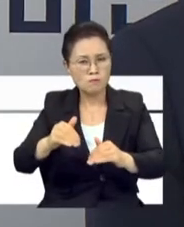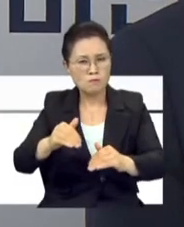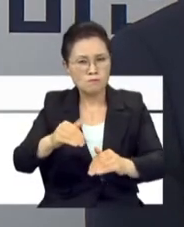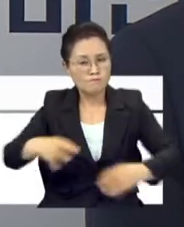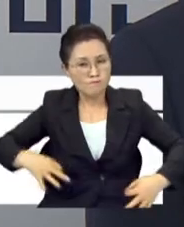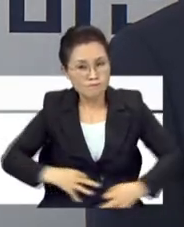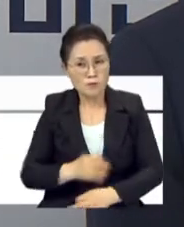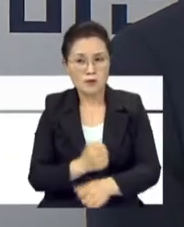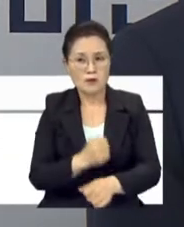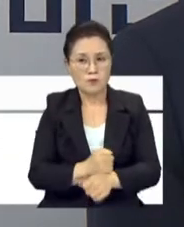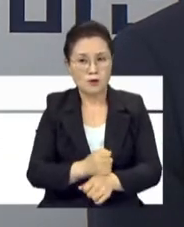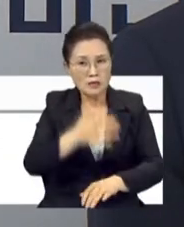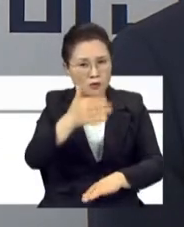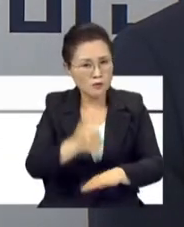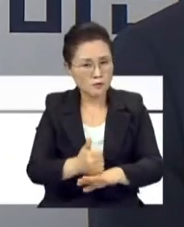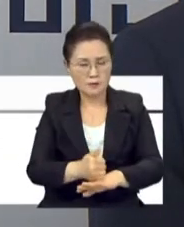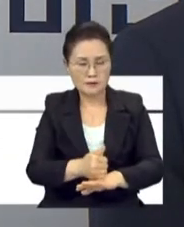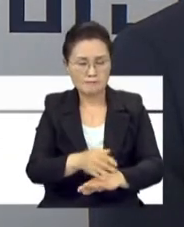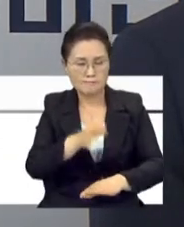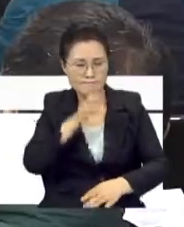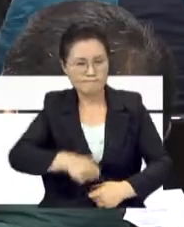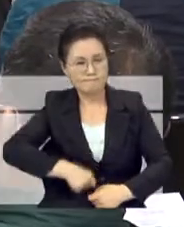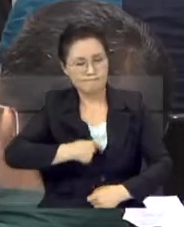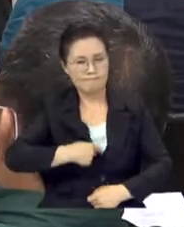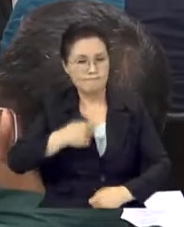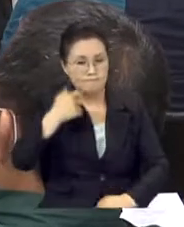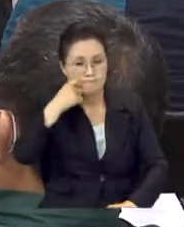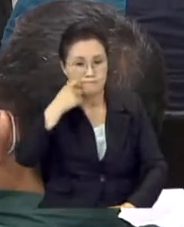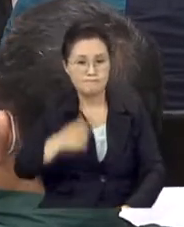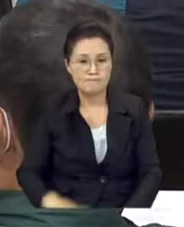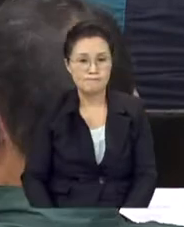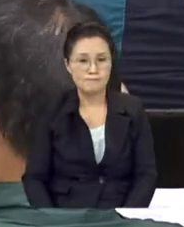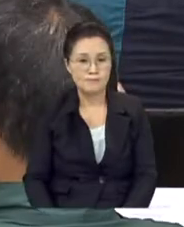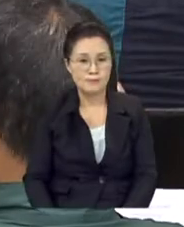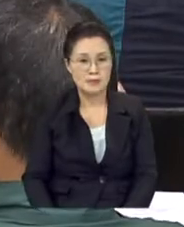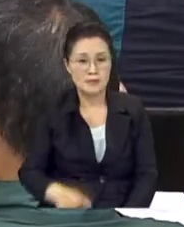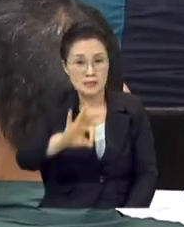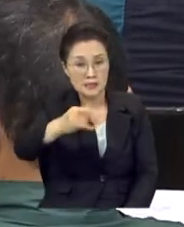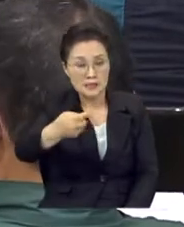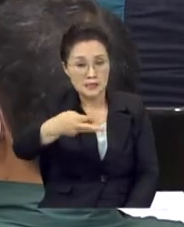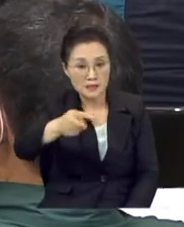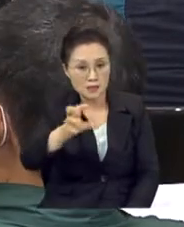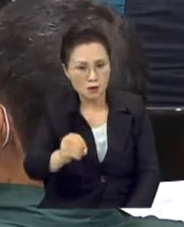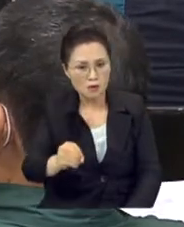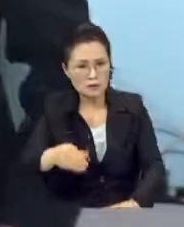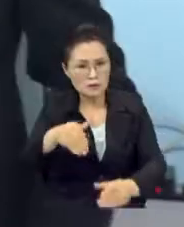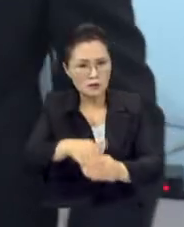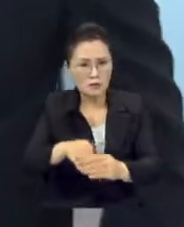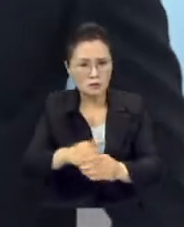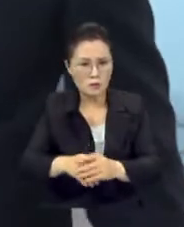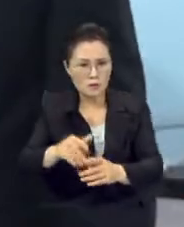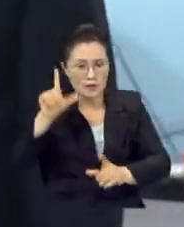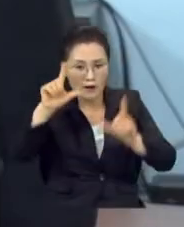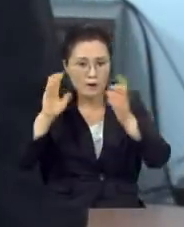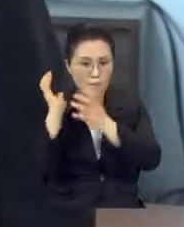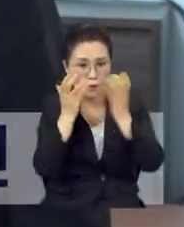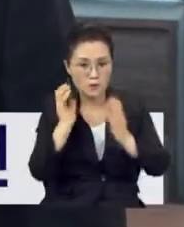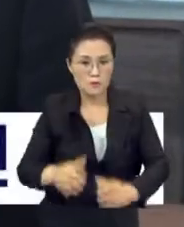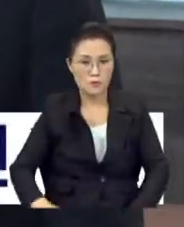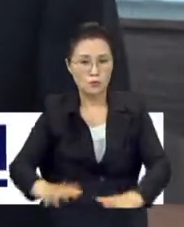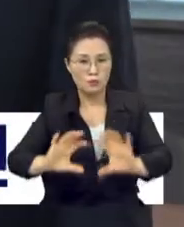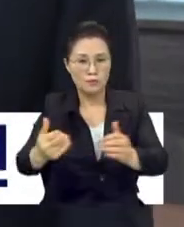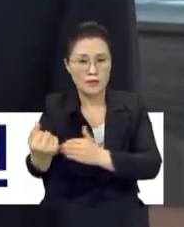어떠한 정의롭지 못했습니다 의령군 수 선거도 구도가 급변 했습니다 국민의 후신